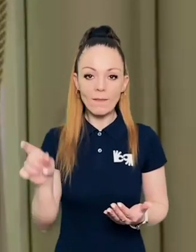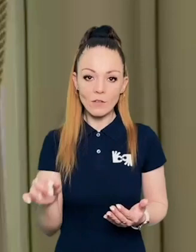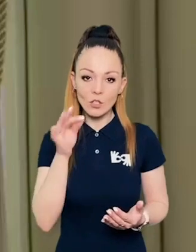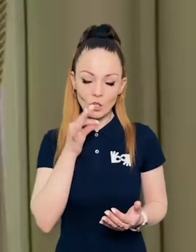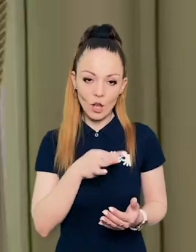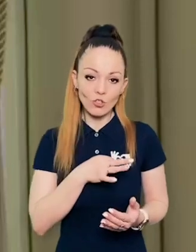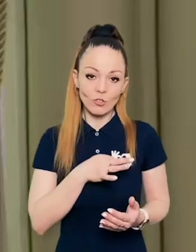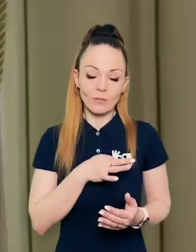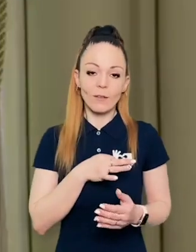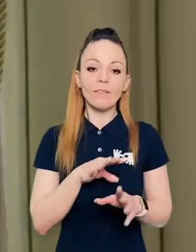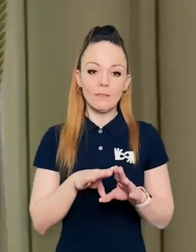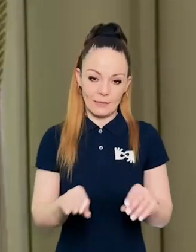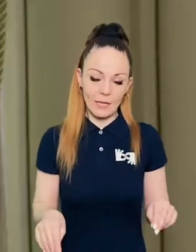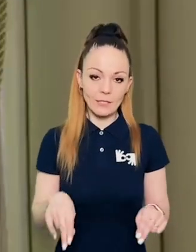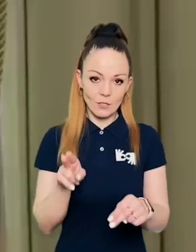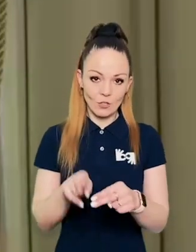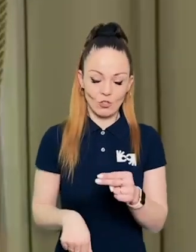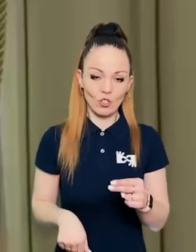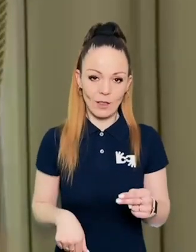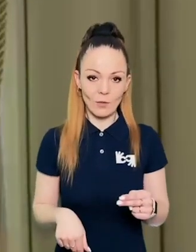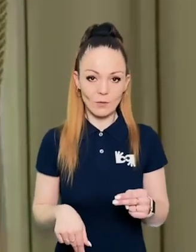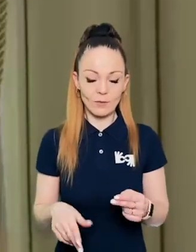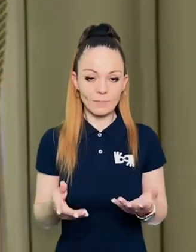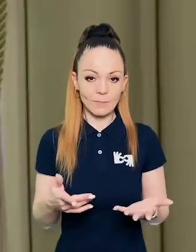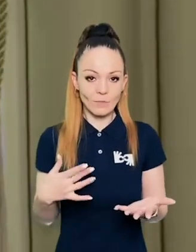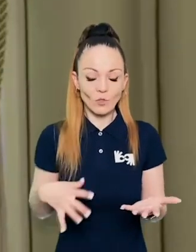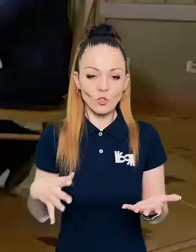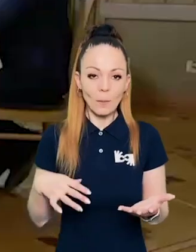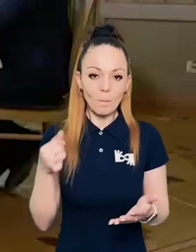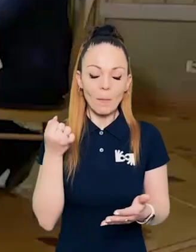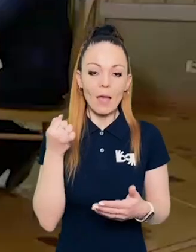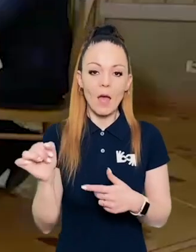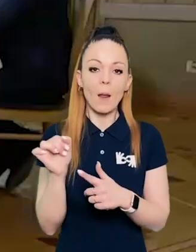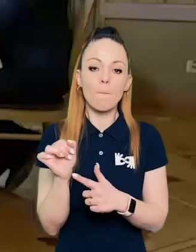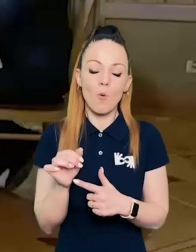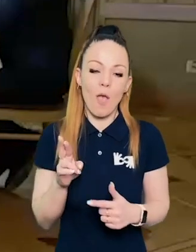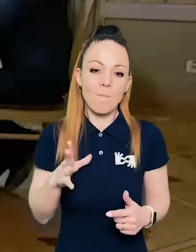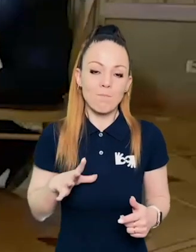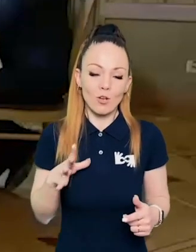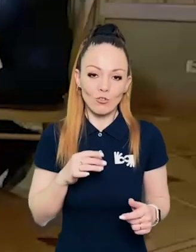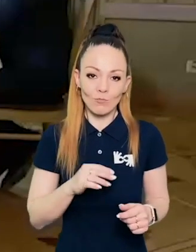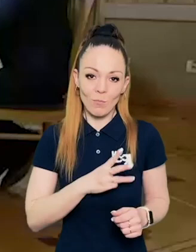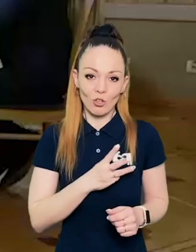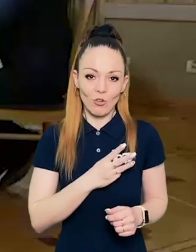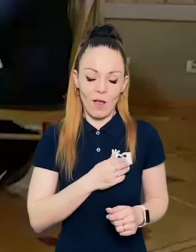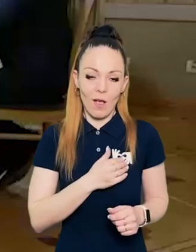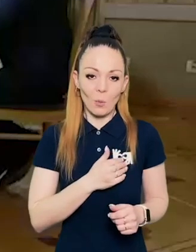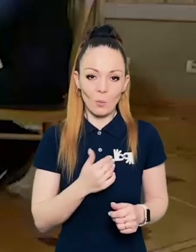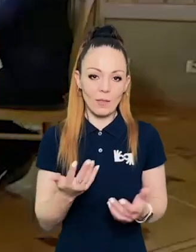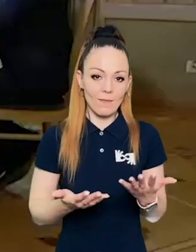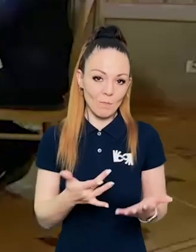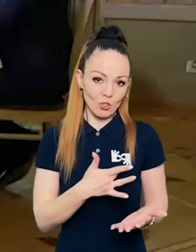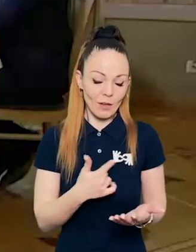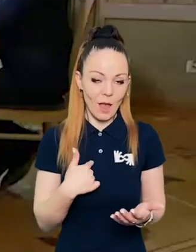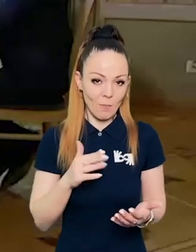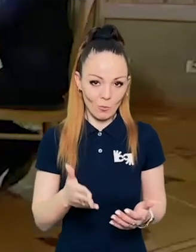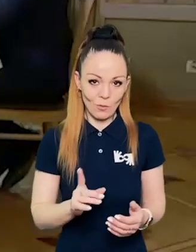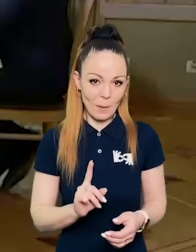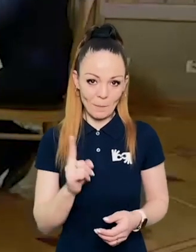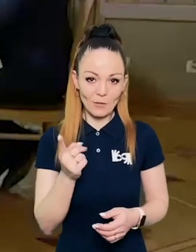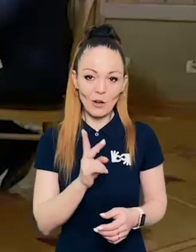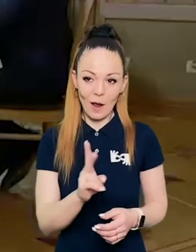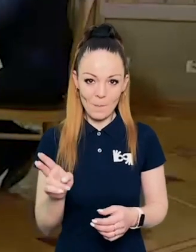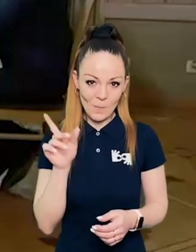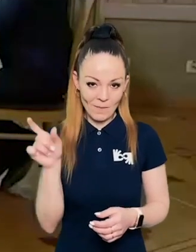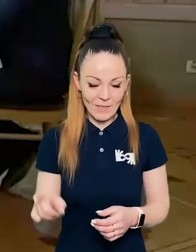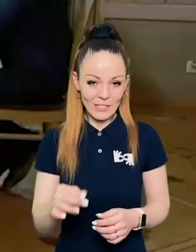живу тим, коли він мені нарешті скаже, ну все, скінчилося. Цього всі чекають. Перемога, так. Я вважаю, що, можливо, це